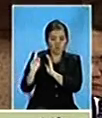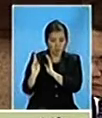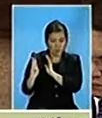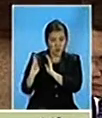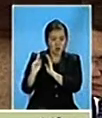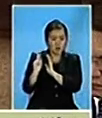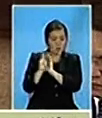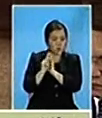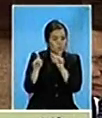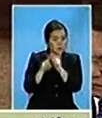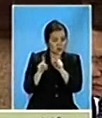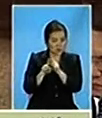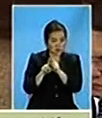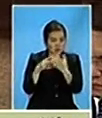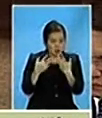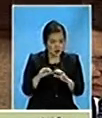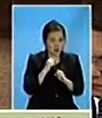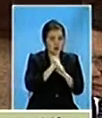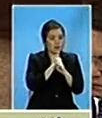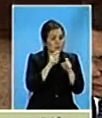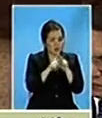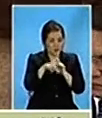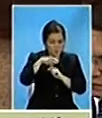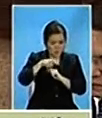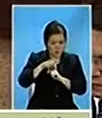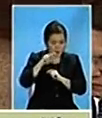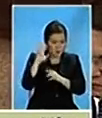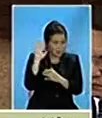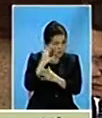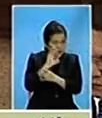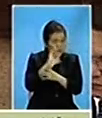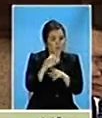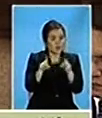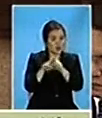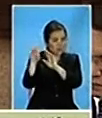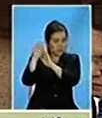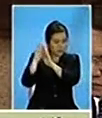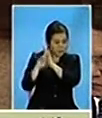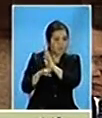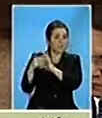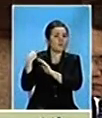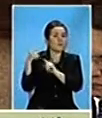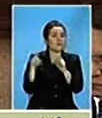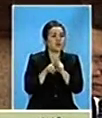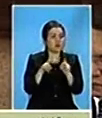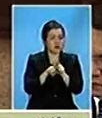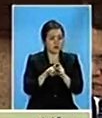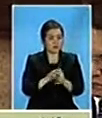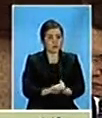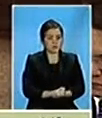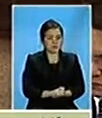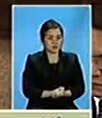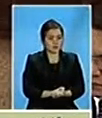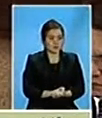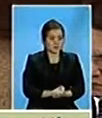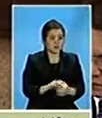โทรคมนาคมซึ่งก็เป็นกฎหมายลูกในการบังคับใช้เกี่ยวกิจการนั้นเช่นกันนะครับลักษณะอย่างนั้นจึงจะใช้คำจำกัดความจากกฎห